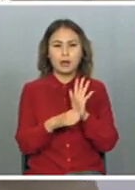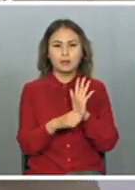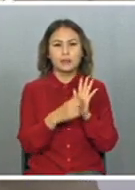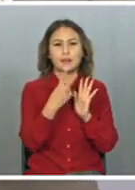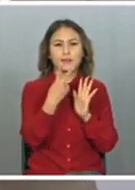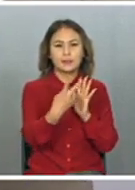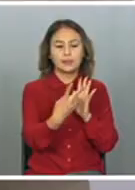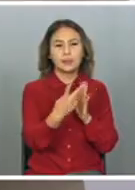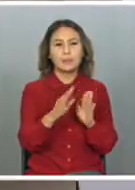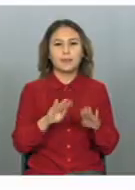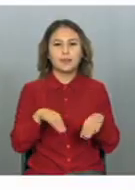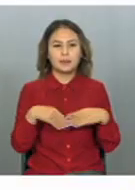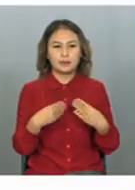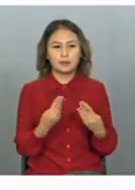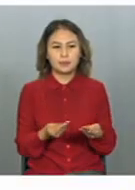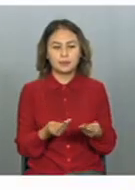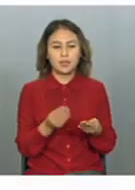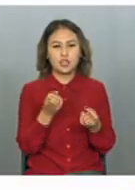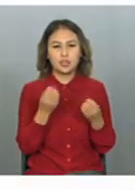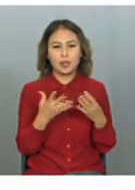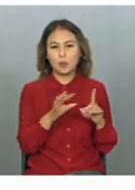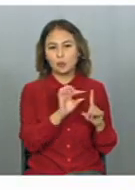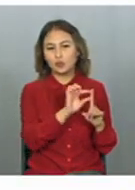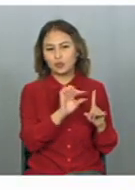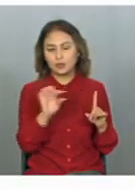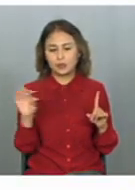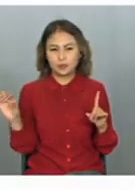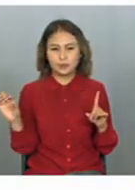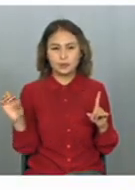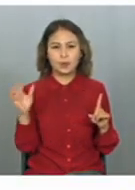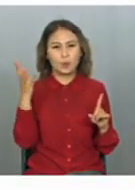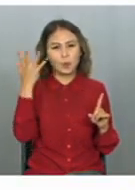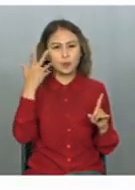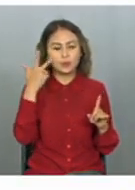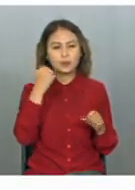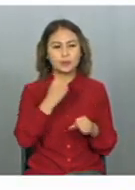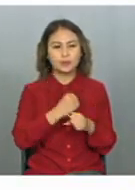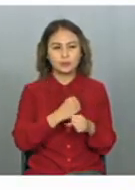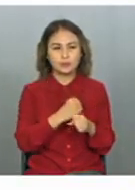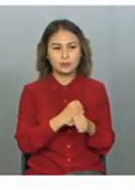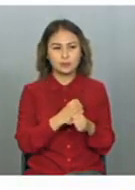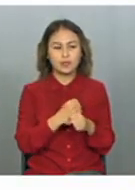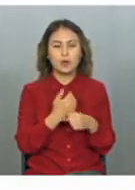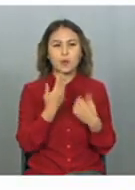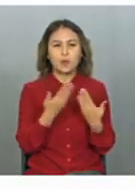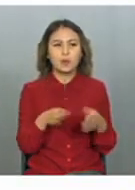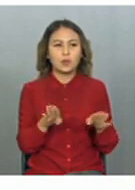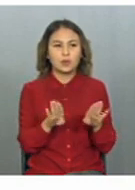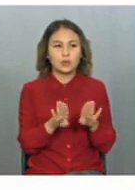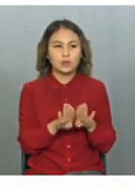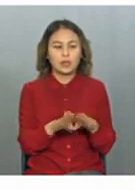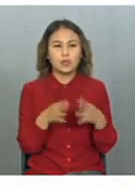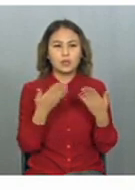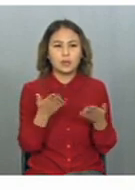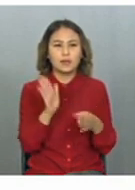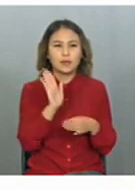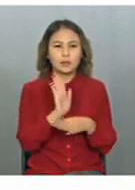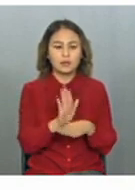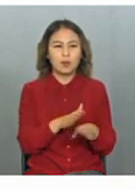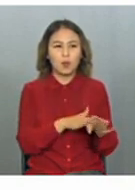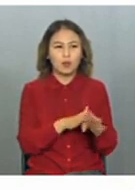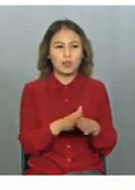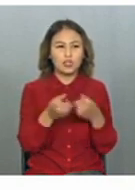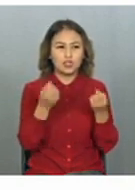2-ні береді. Жай бөлшектерді координаттық сәуледе кескіндеу дегеніміз осы. Ал енді тапсырма орындайық.